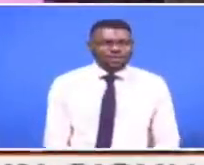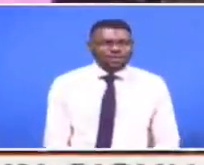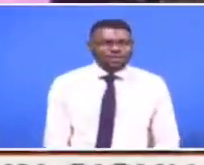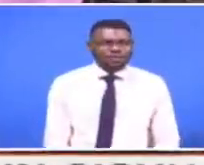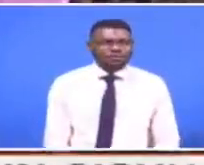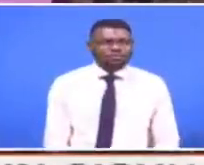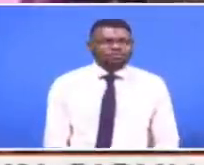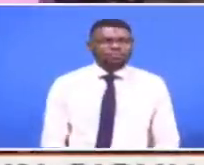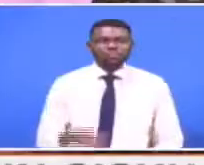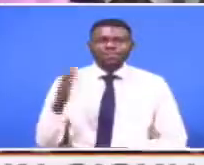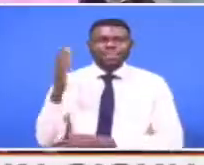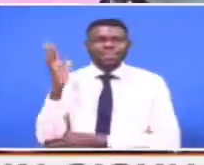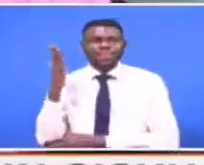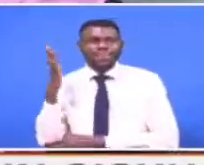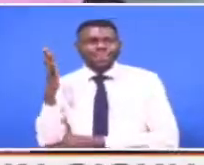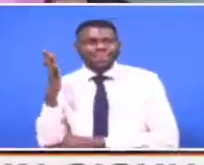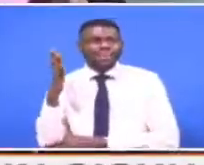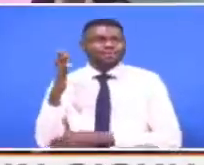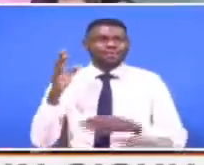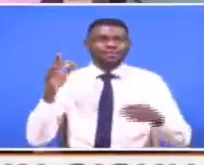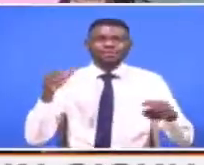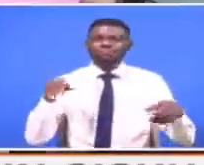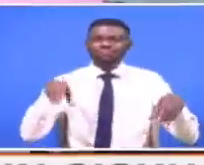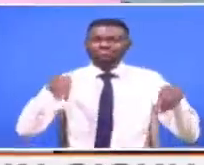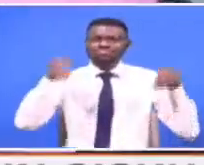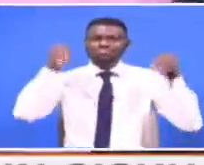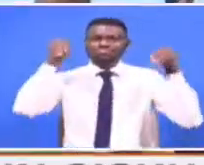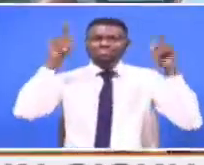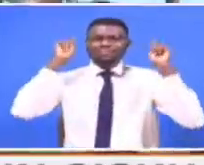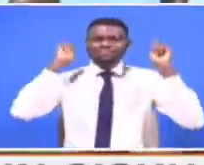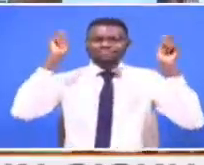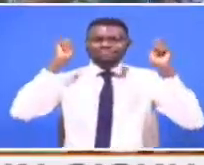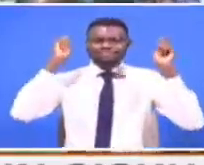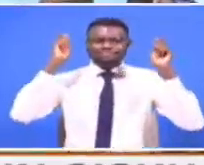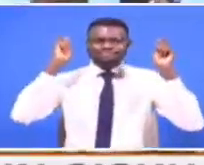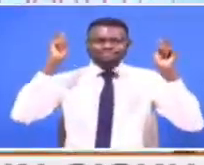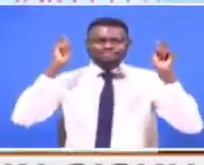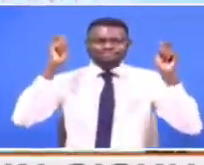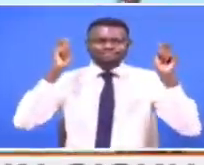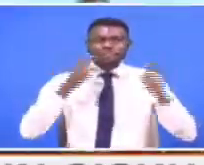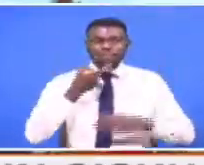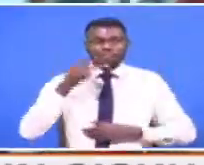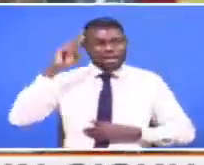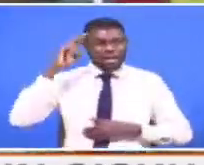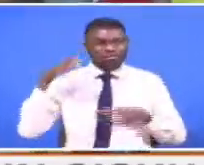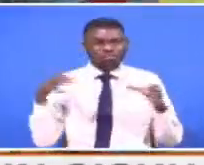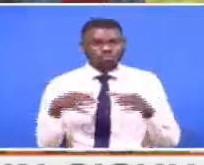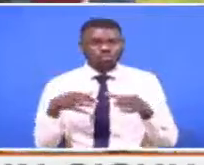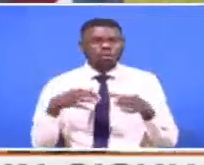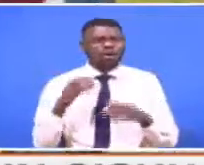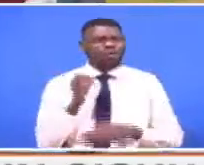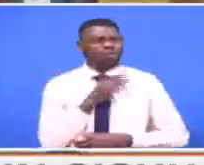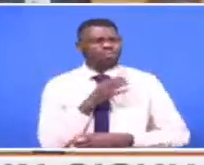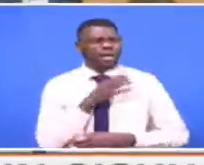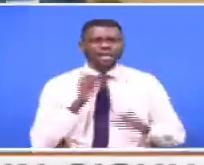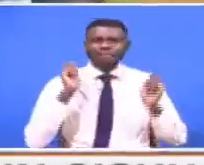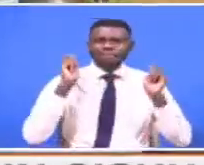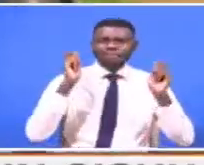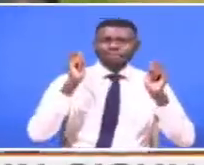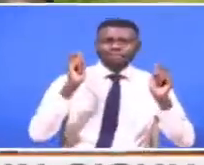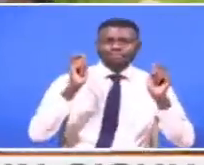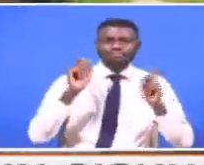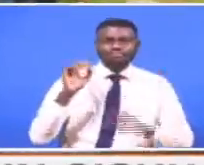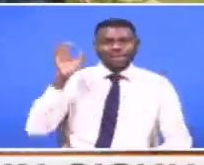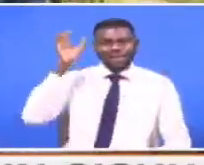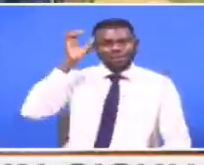Wakiabeba matawi na mabango, wazazi hao wenye ghadhabu walifanya maandamano mjini Eldoret kulalamikia kile walichodai ni serikali